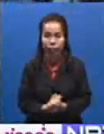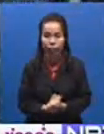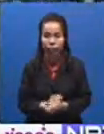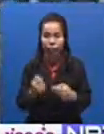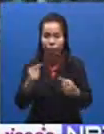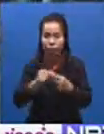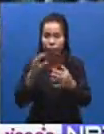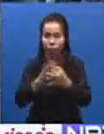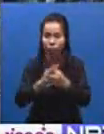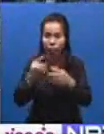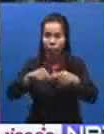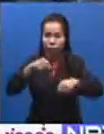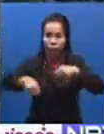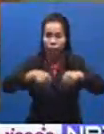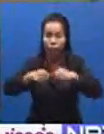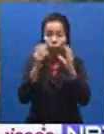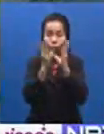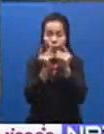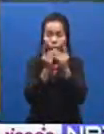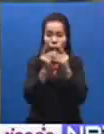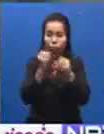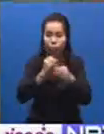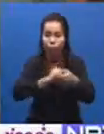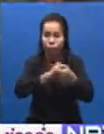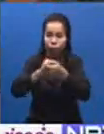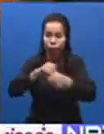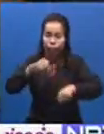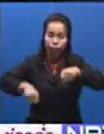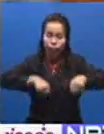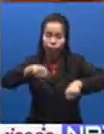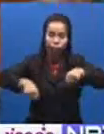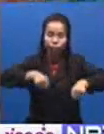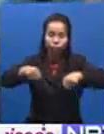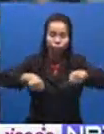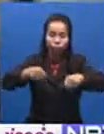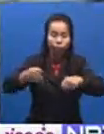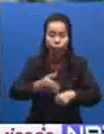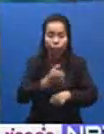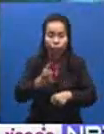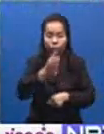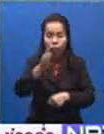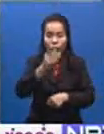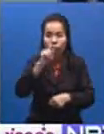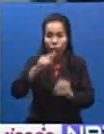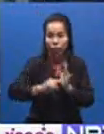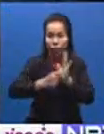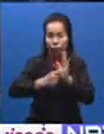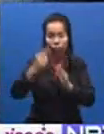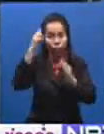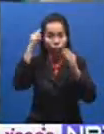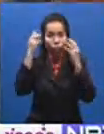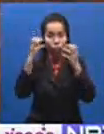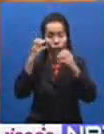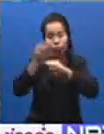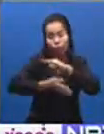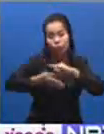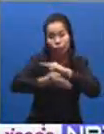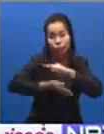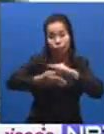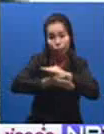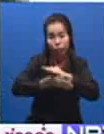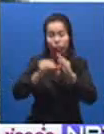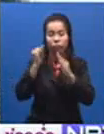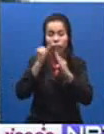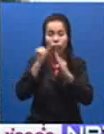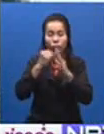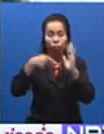ขบวนรถจักรยานที่เข้าร่วมกิจกรรมปั่น2ล้อลองของครั้งเริ่มต้นจุดสตาร์ทที่บริเวณสถานีรถไฟหัวหินจังหวัด